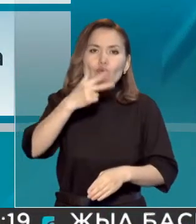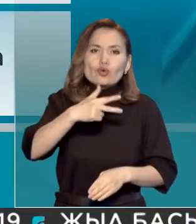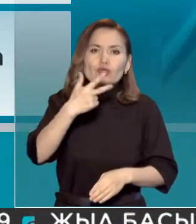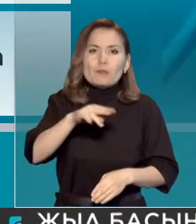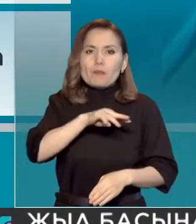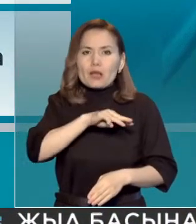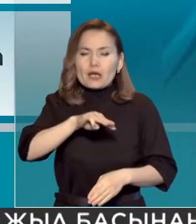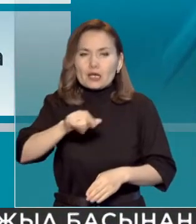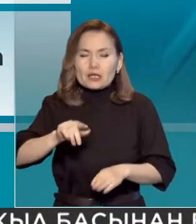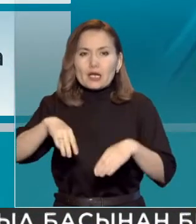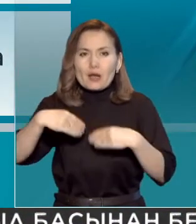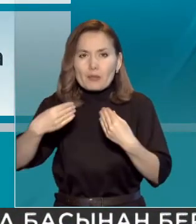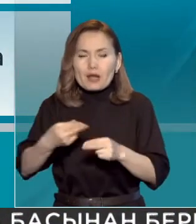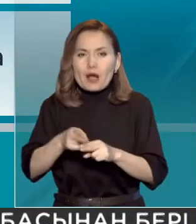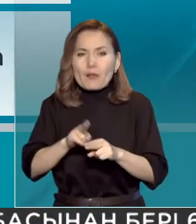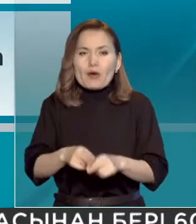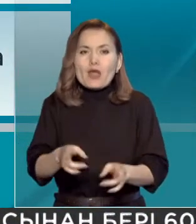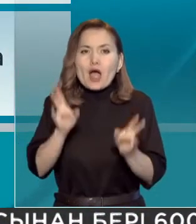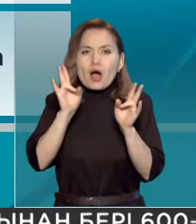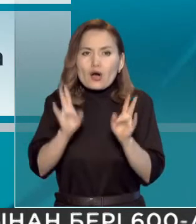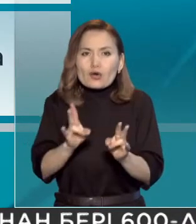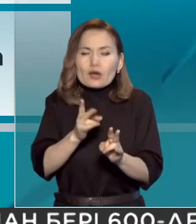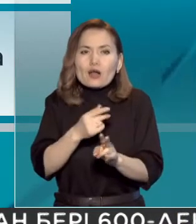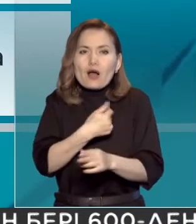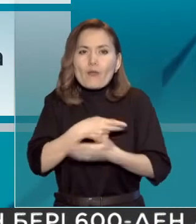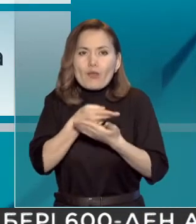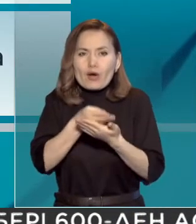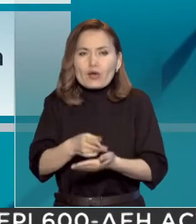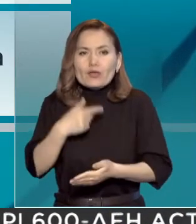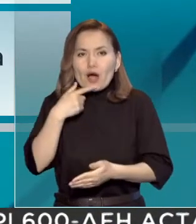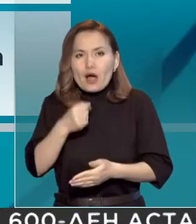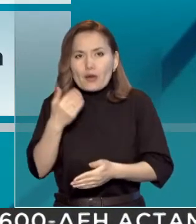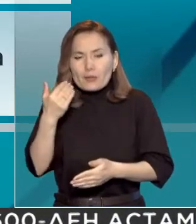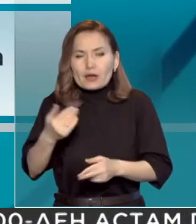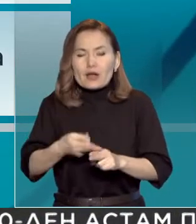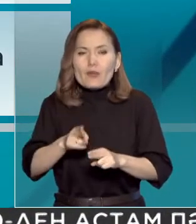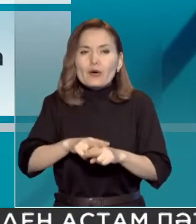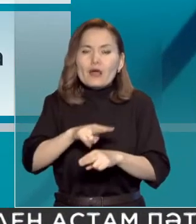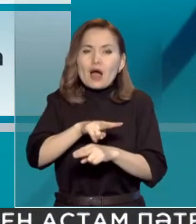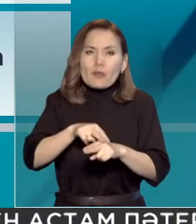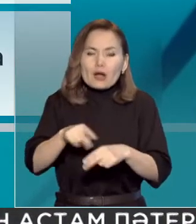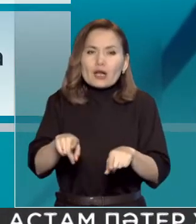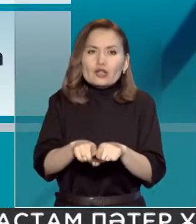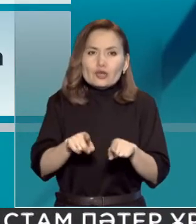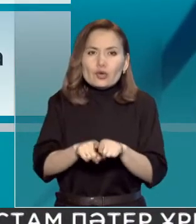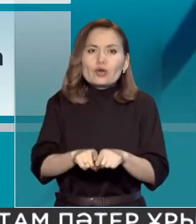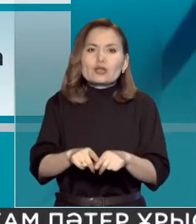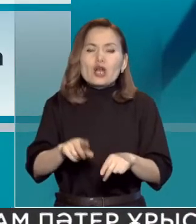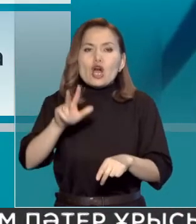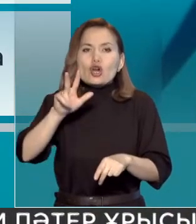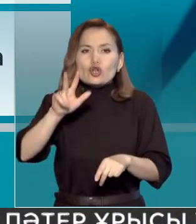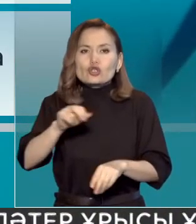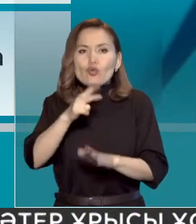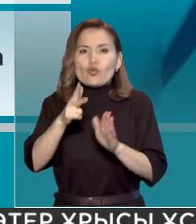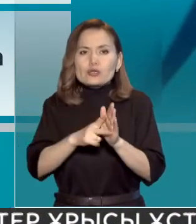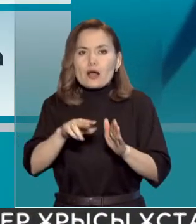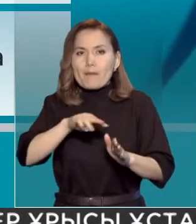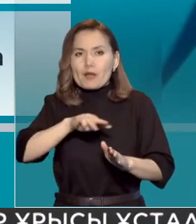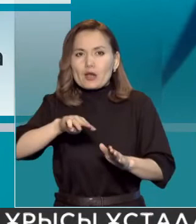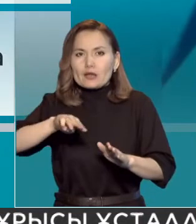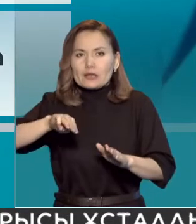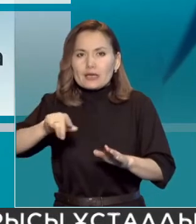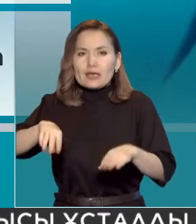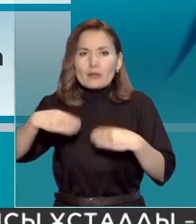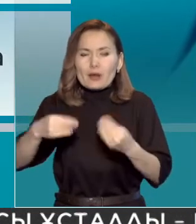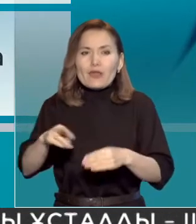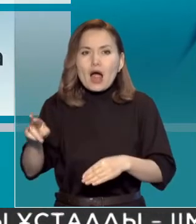133 миллион теңге. Ауыр жарақат алған әскери қызметкерлерге ішкі істер және ұлттық қауіпсіздік органдарының қызметкерлеріне 318 миллион.